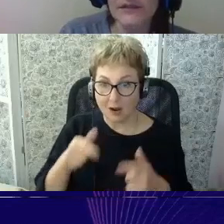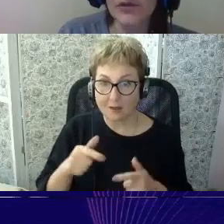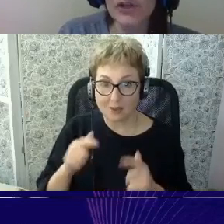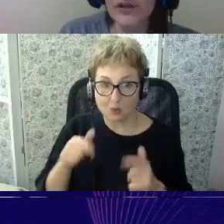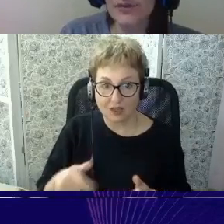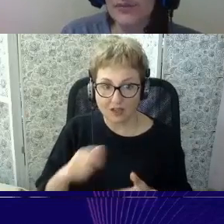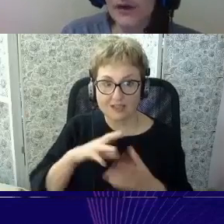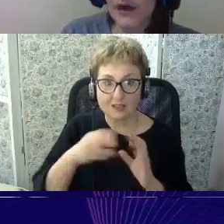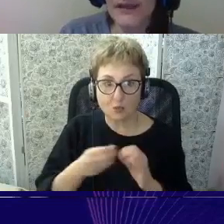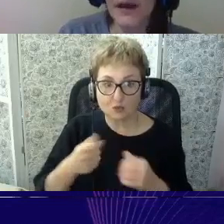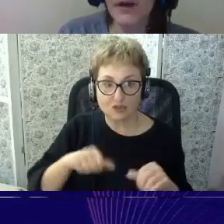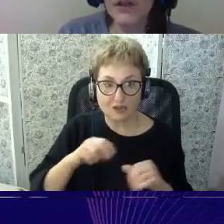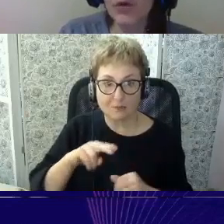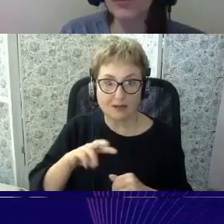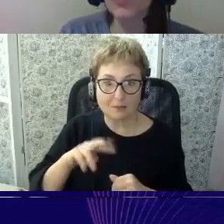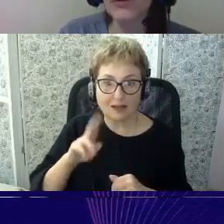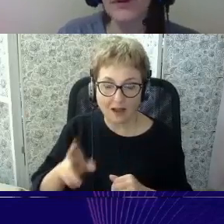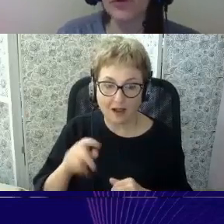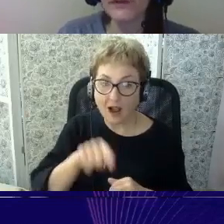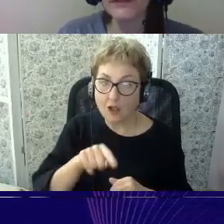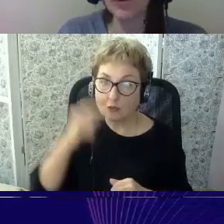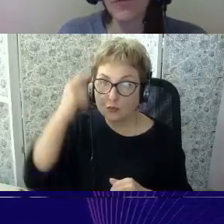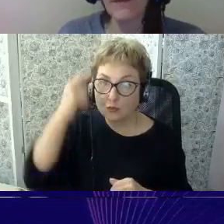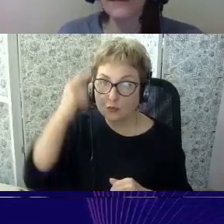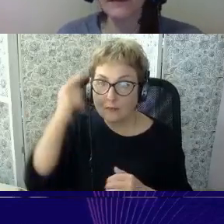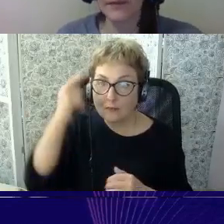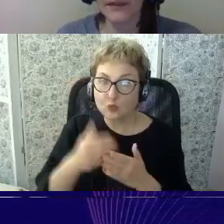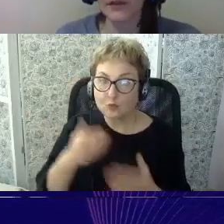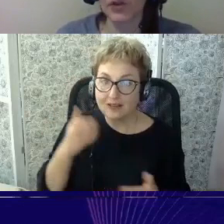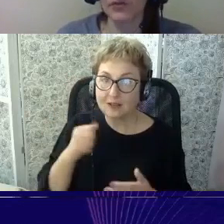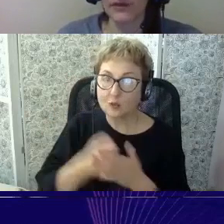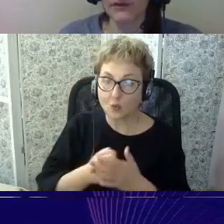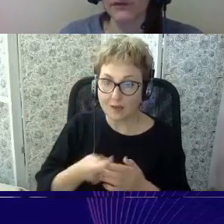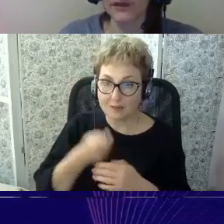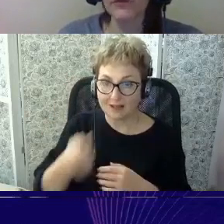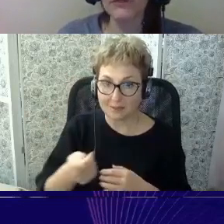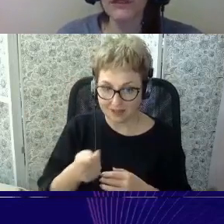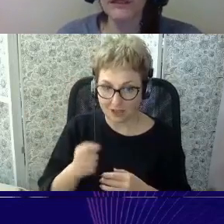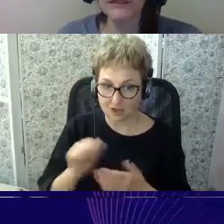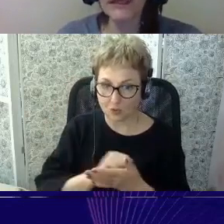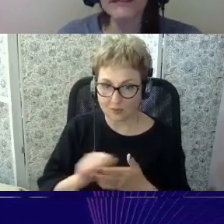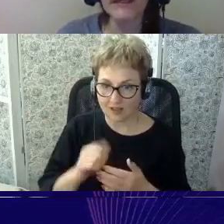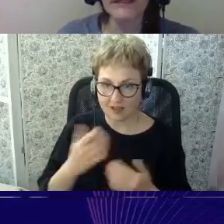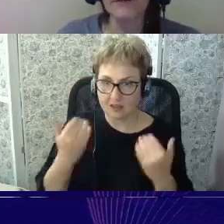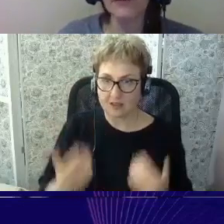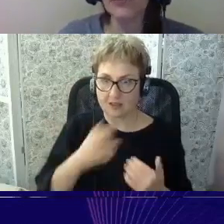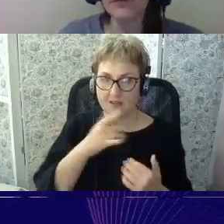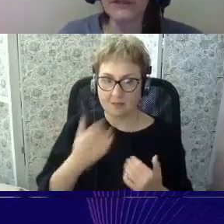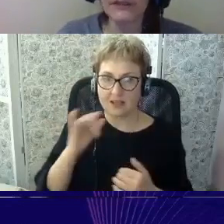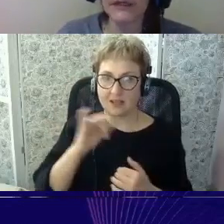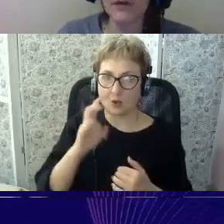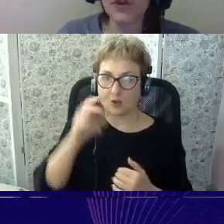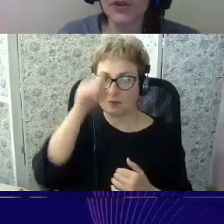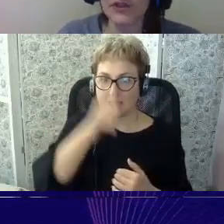предъявляется заключение ПМПК, и о нем нужно подумать до момента подачи документов. Да? То есть не на стадии там, в